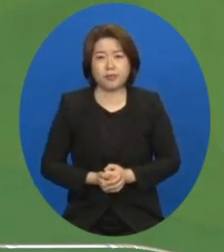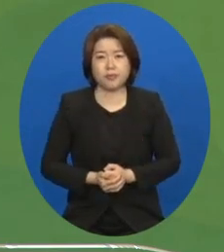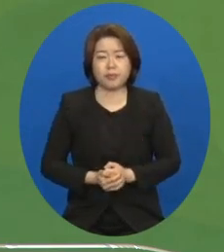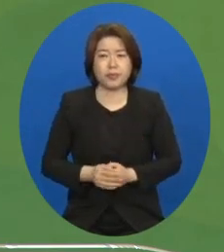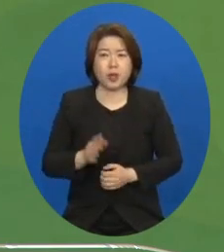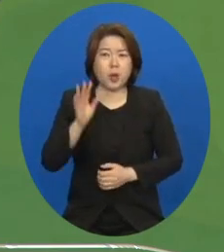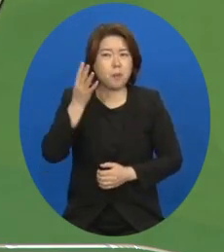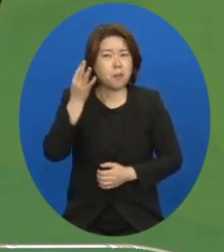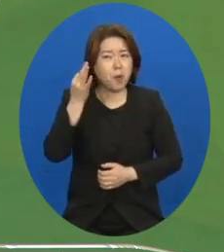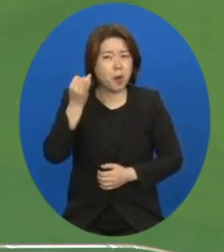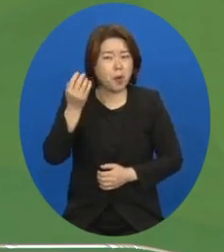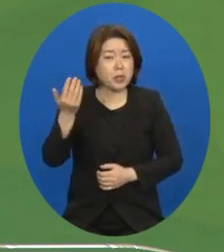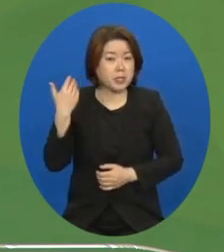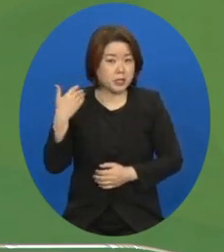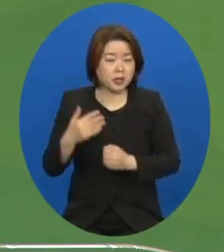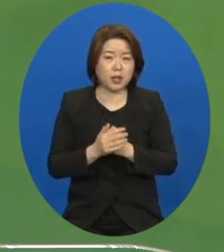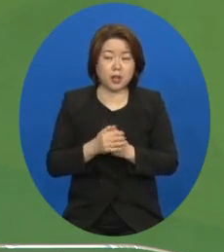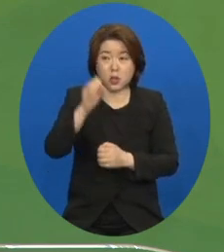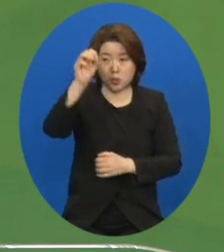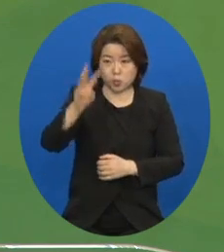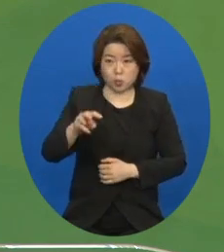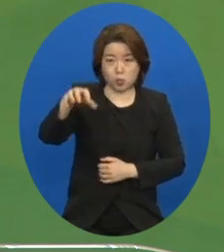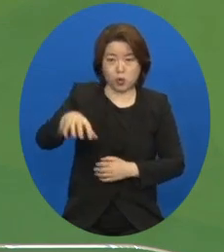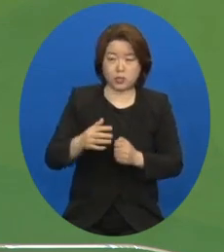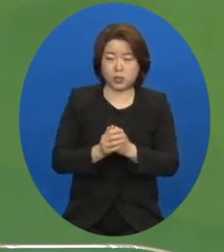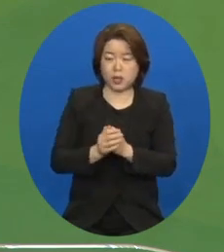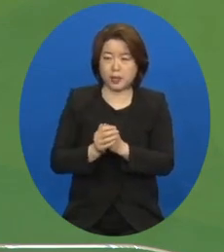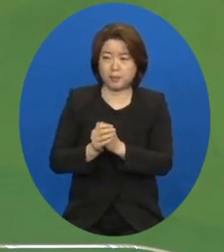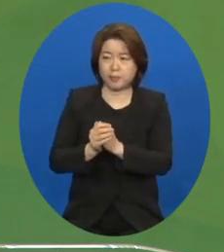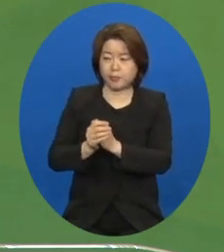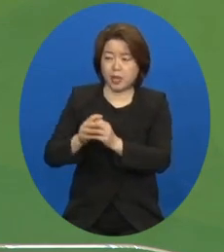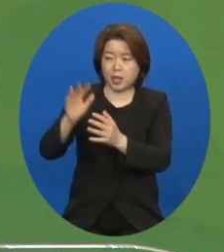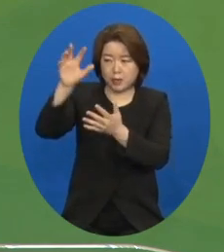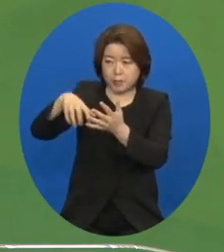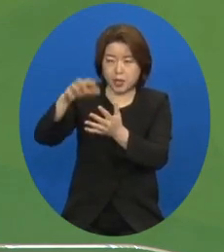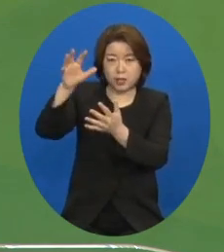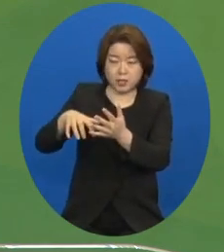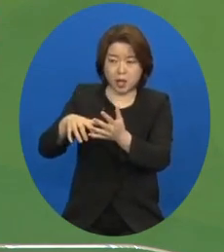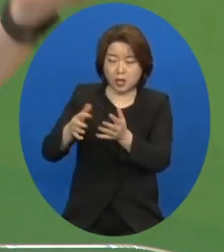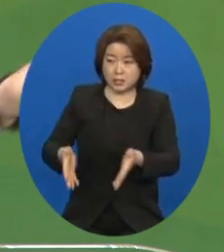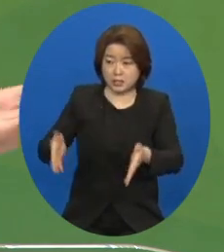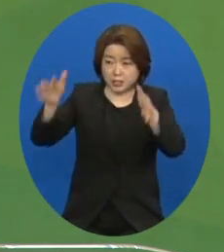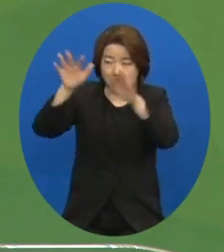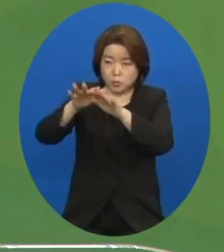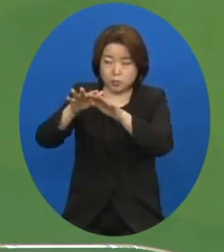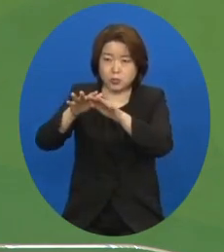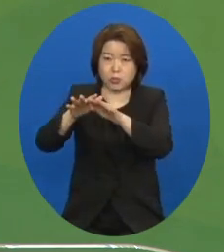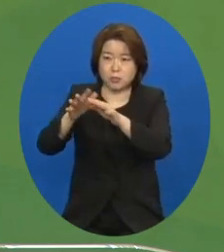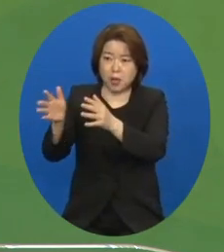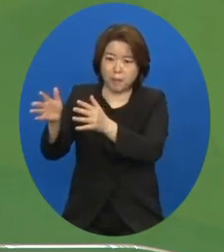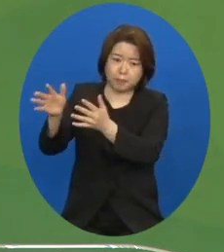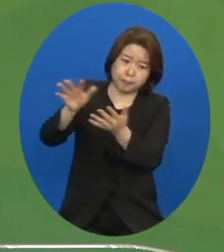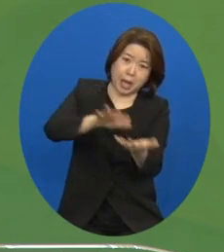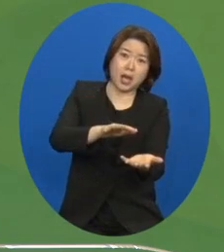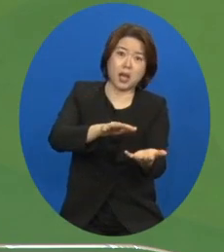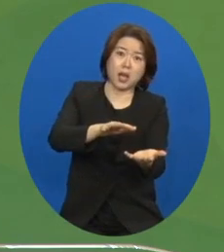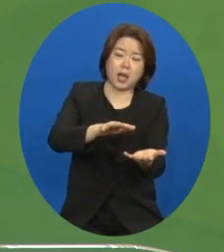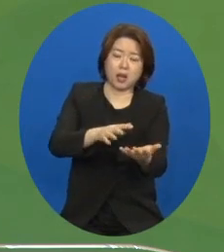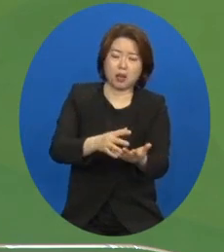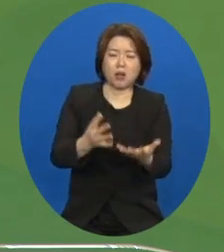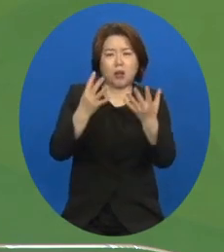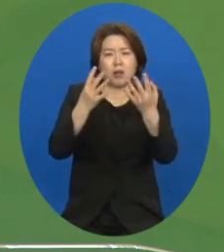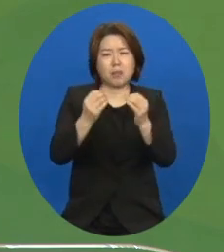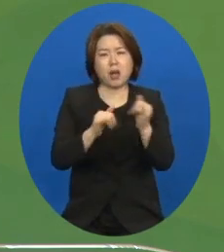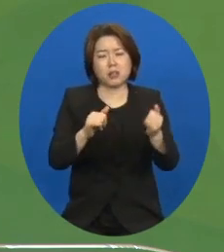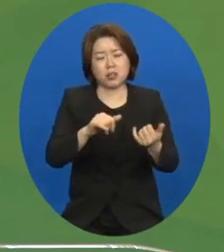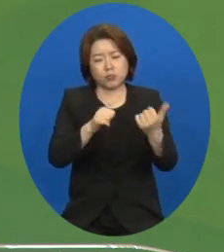며칠 전에 광주에 그 철거하는 건물이 어처구니 없이 도로 쪽으로 넘어져서 많은 사람이